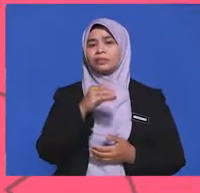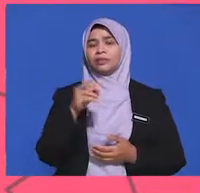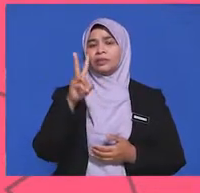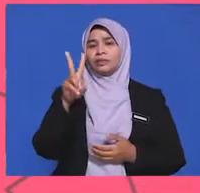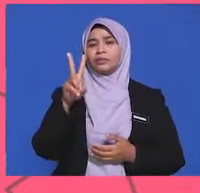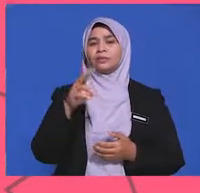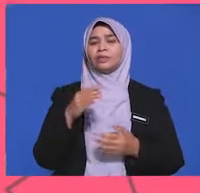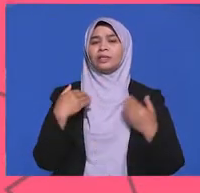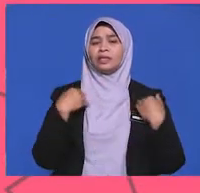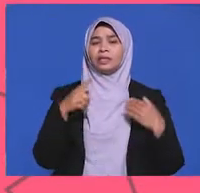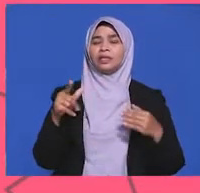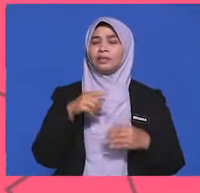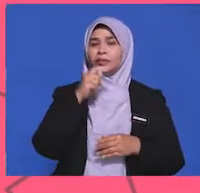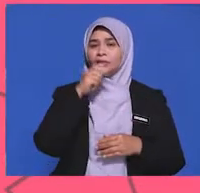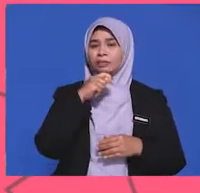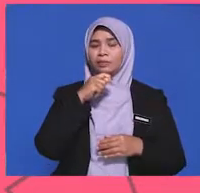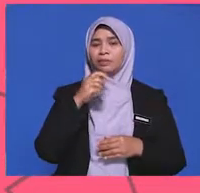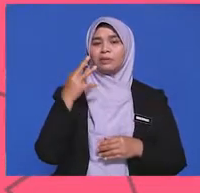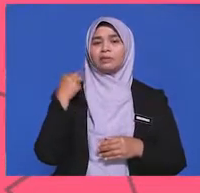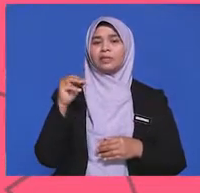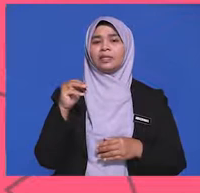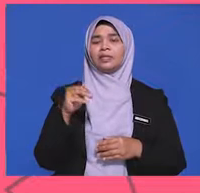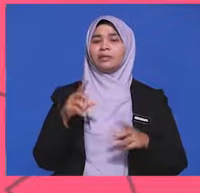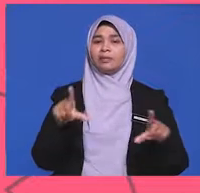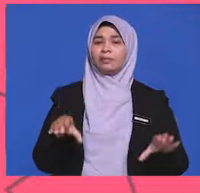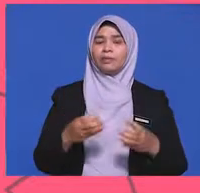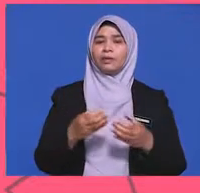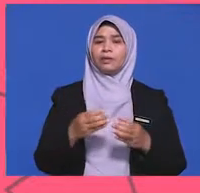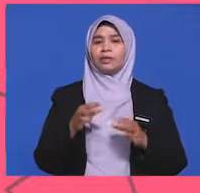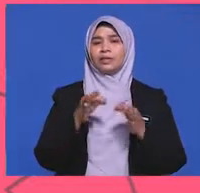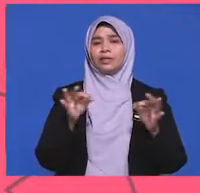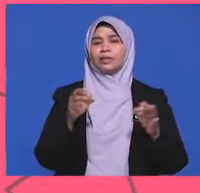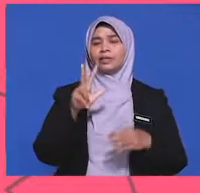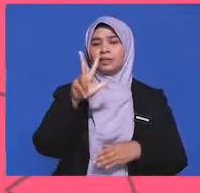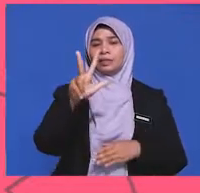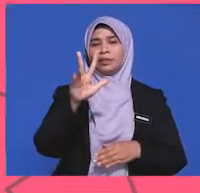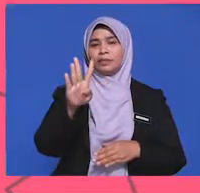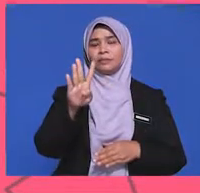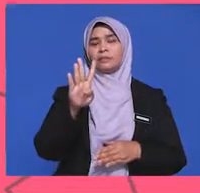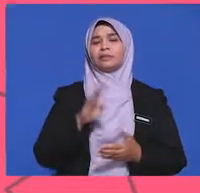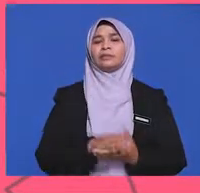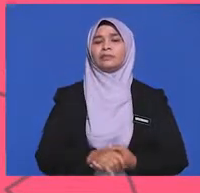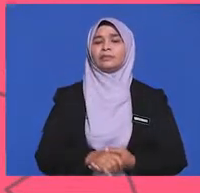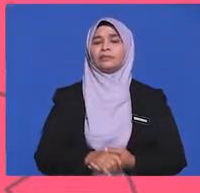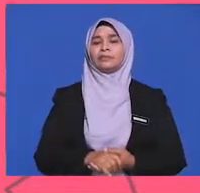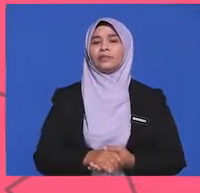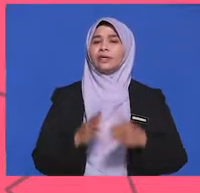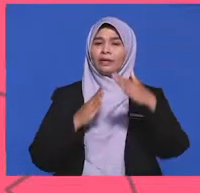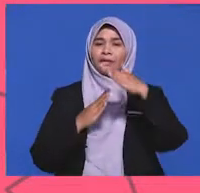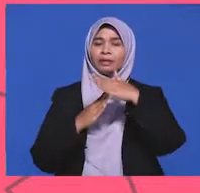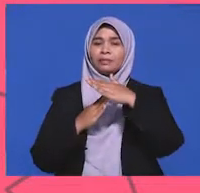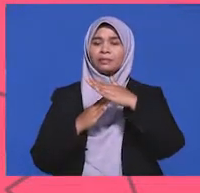kedua adalah palsu, maka laksanakan pernyataan keempat. Tamat